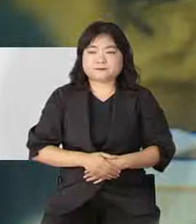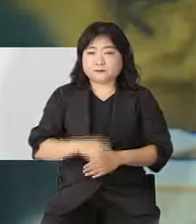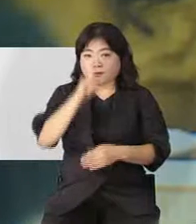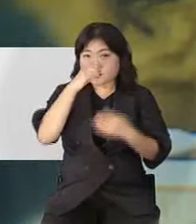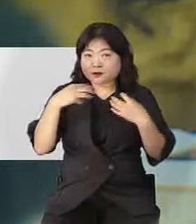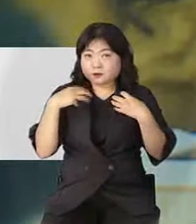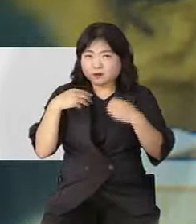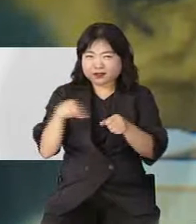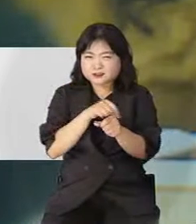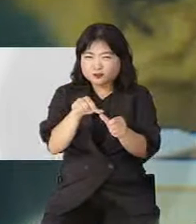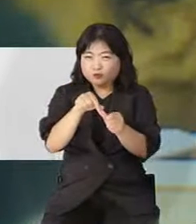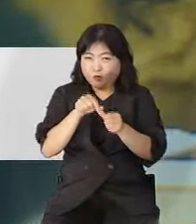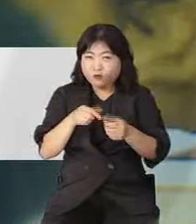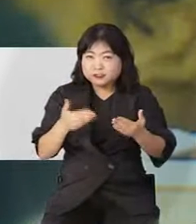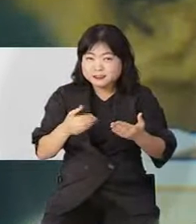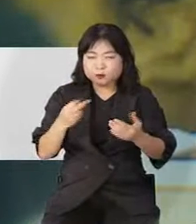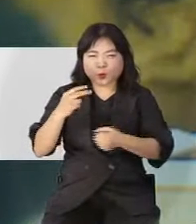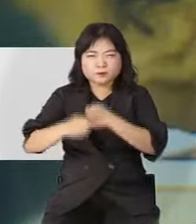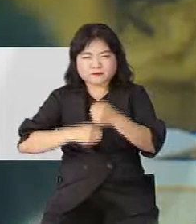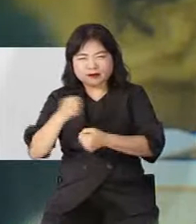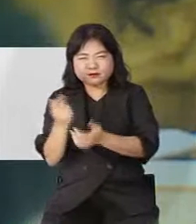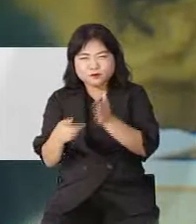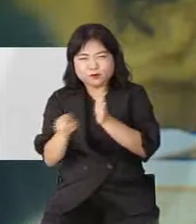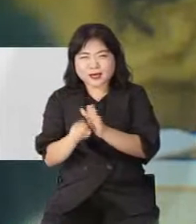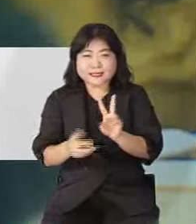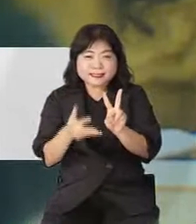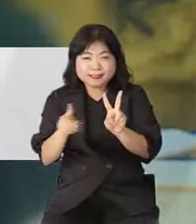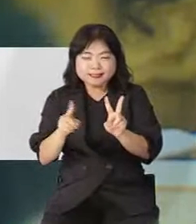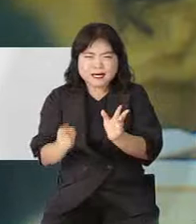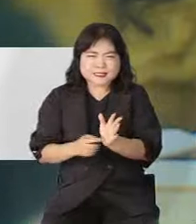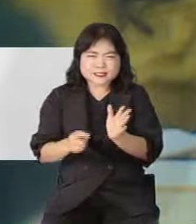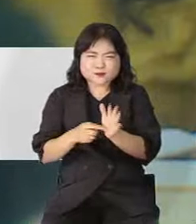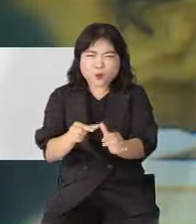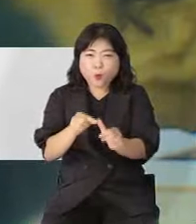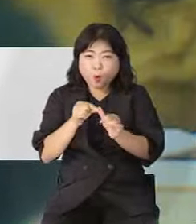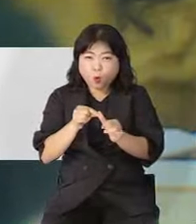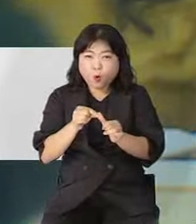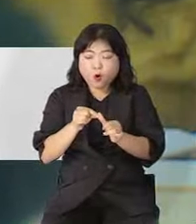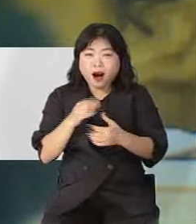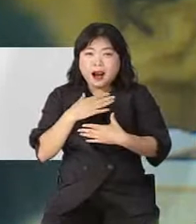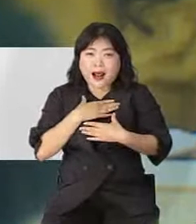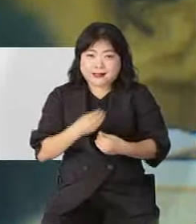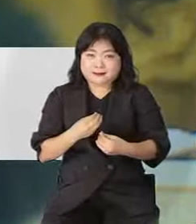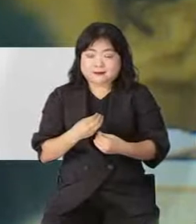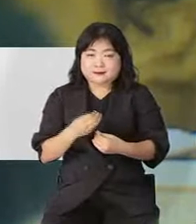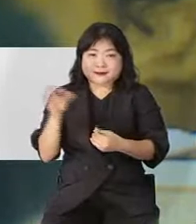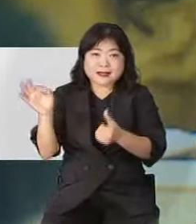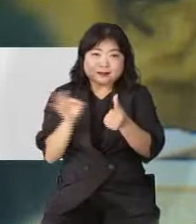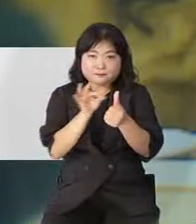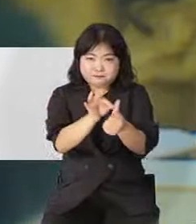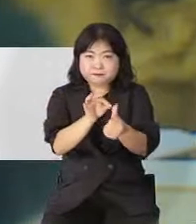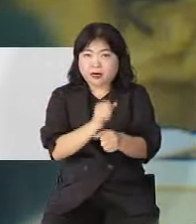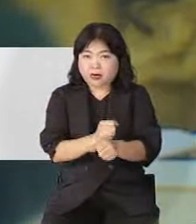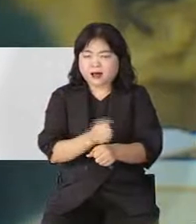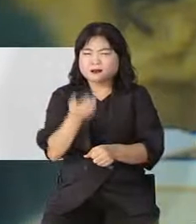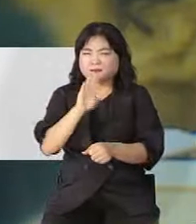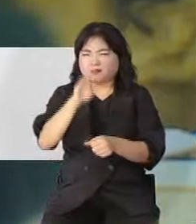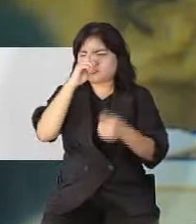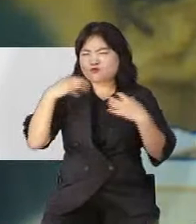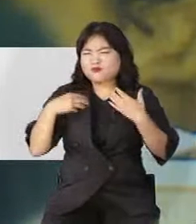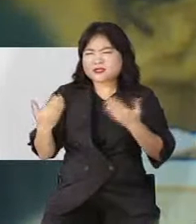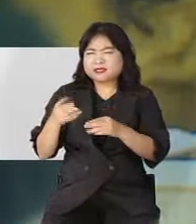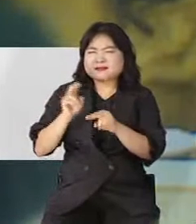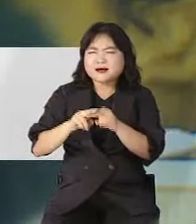정부가 특수고용직 꽈 프리랜서 들을 비해 2차 긴급 고용 안정 자금 지원금을 지급합니다 하지만 정부